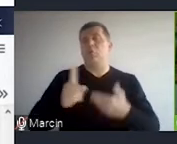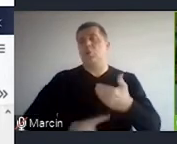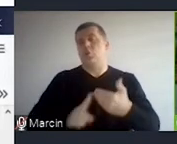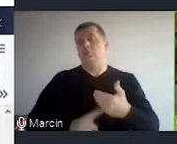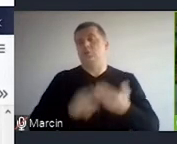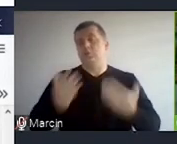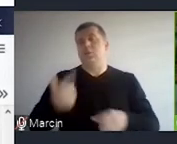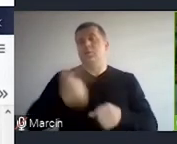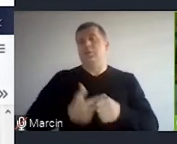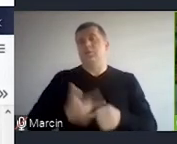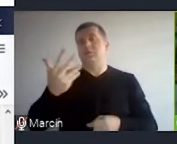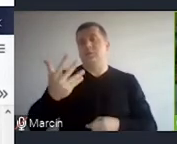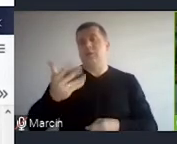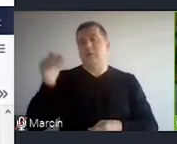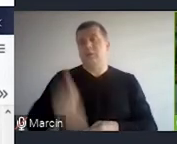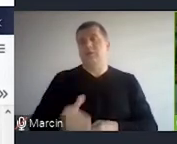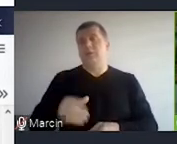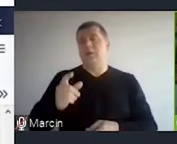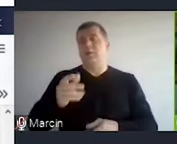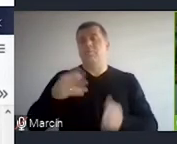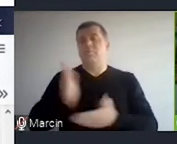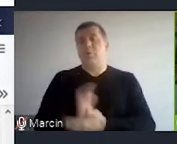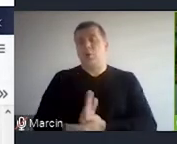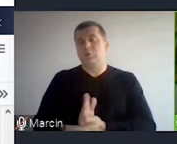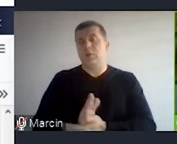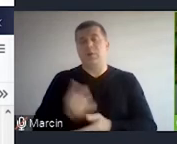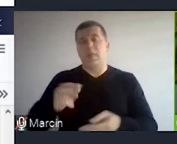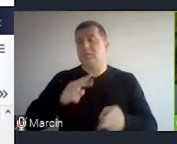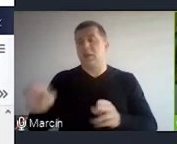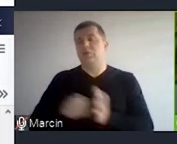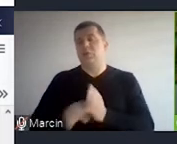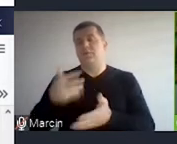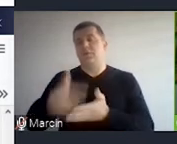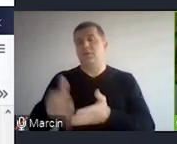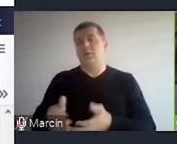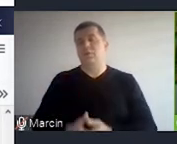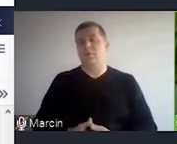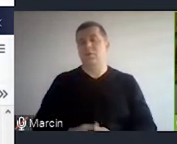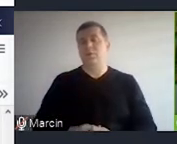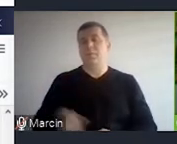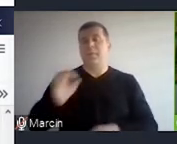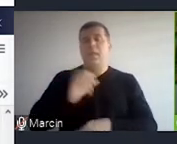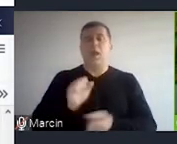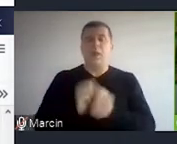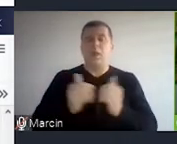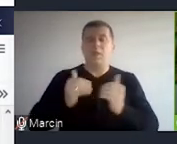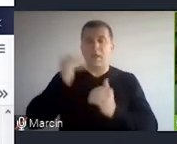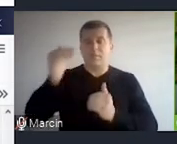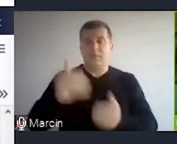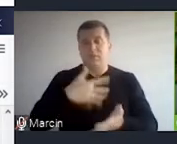rozliczacie 25 tysięcy pośrednich, znowu niezależnie od wydatków. Czyli zwykle w projekcie występuje albo nadwyżka